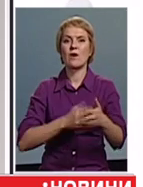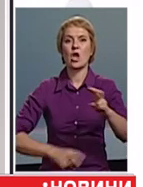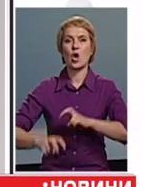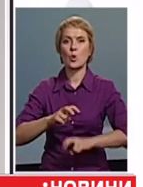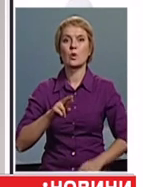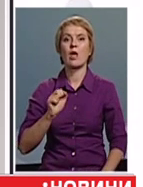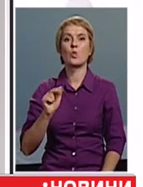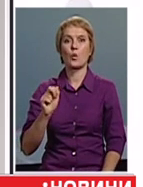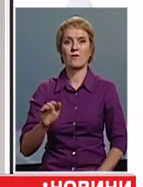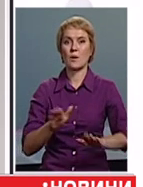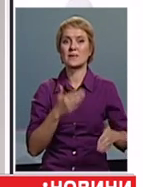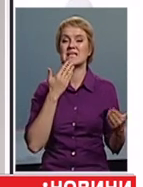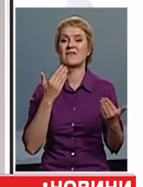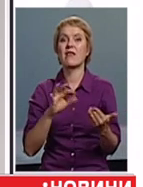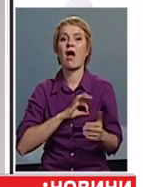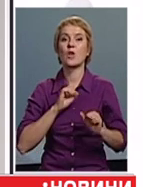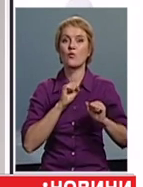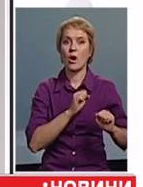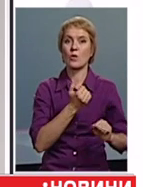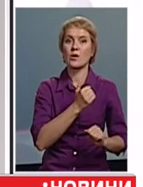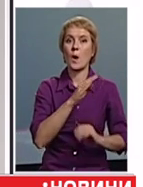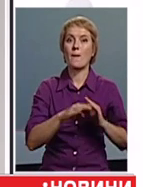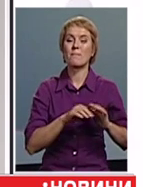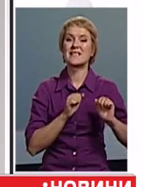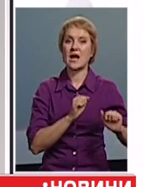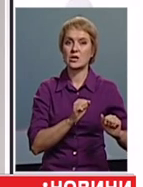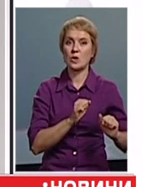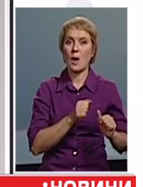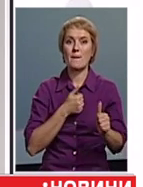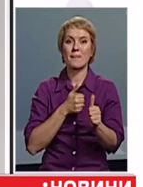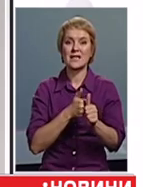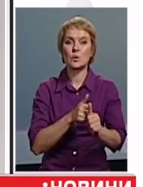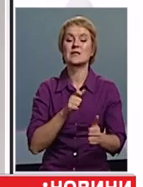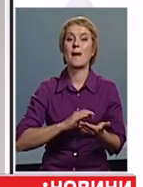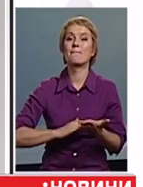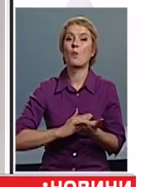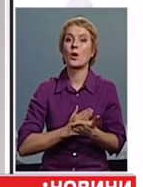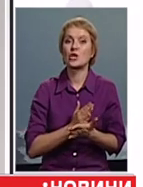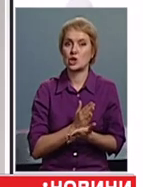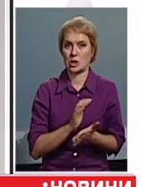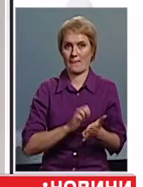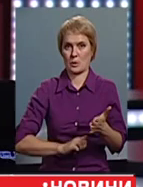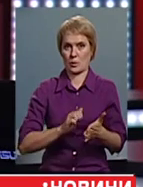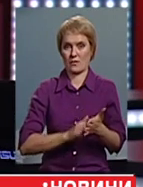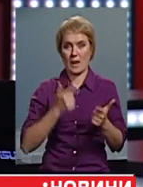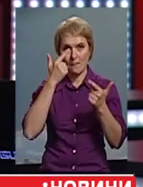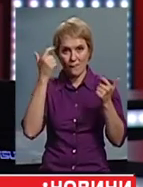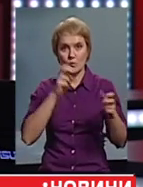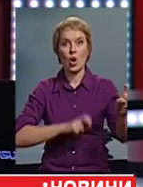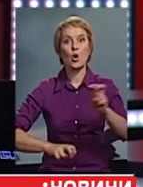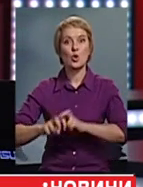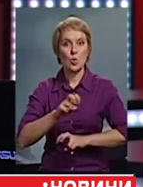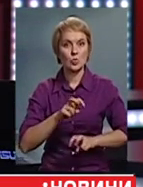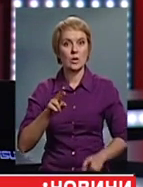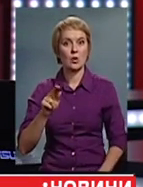це сталося після звернення адвокатів про те, що їхнього підзахисного переслідують з політичних міркувань. Повідомлення про розшук Януковича з'явилося на